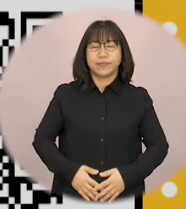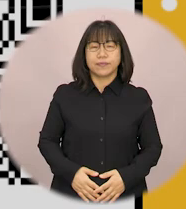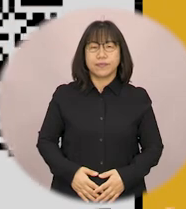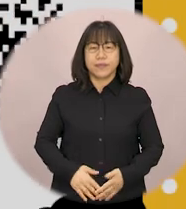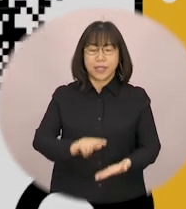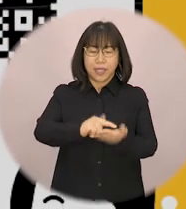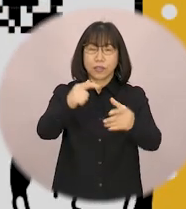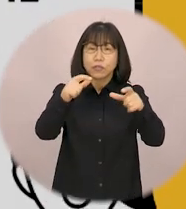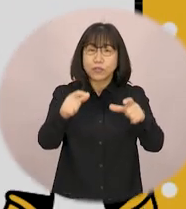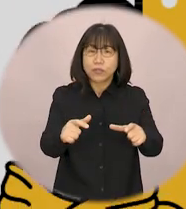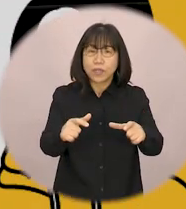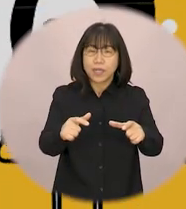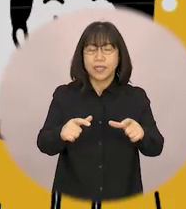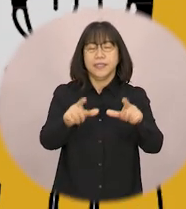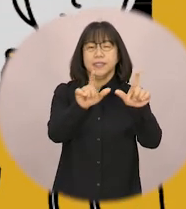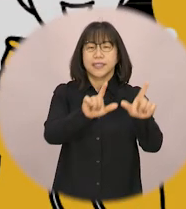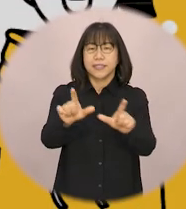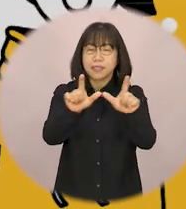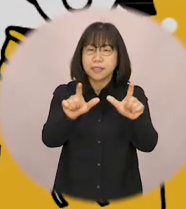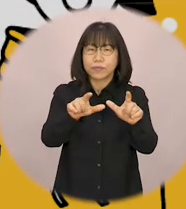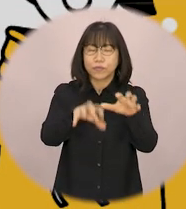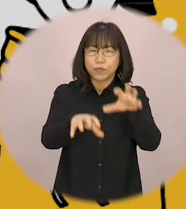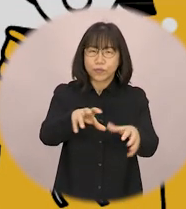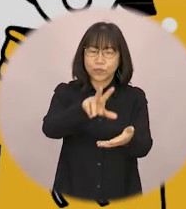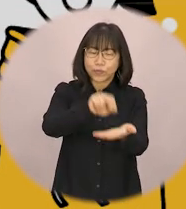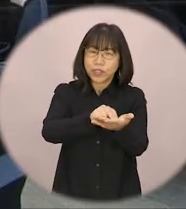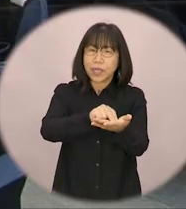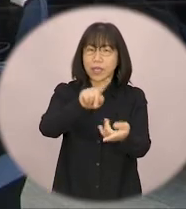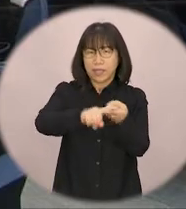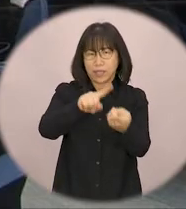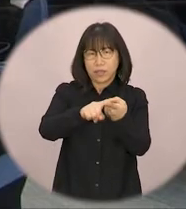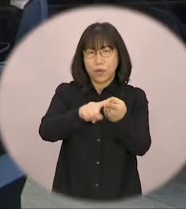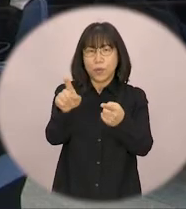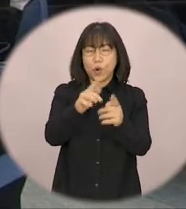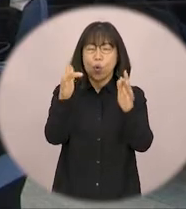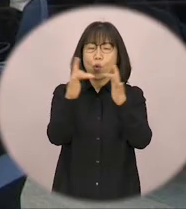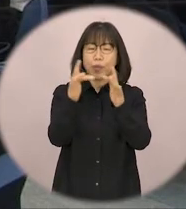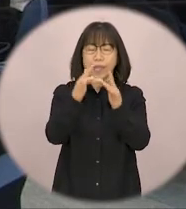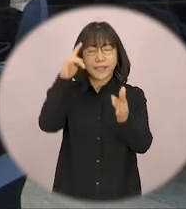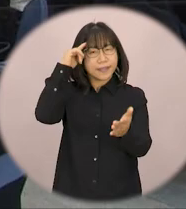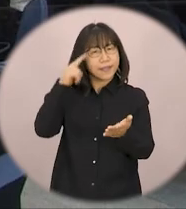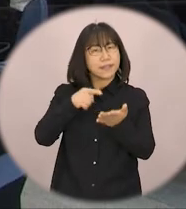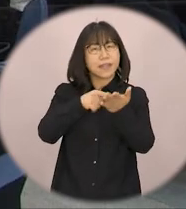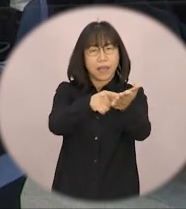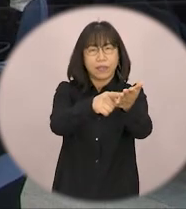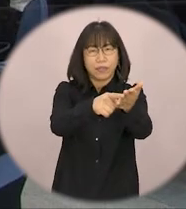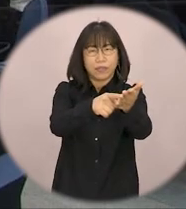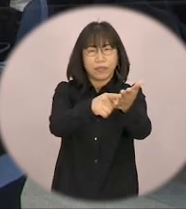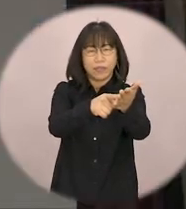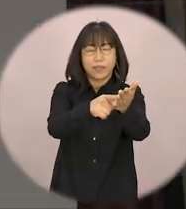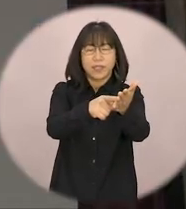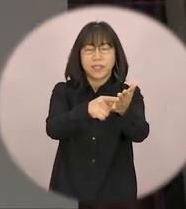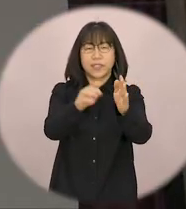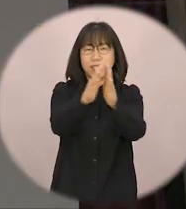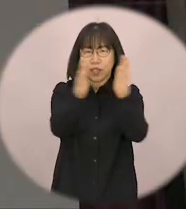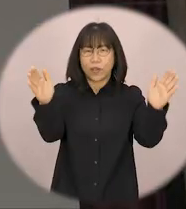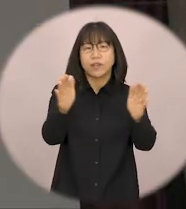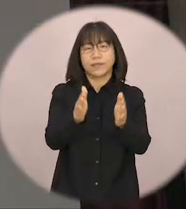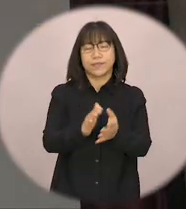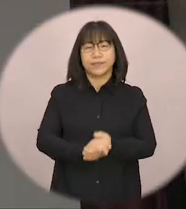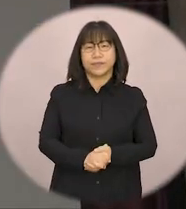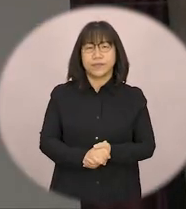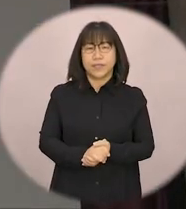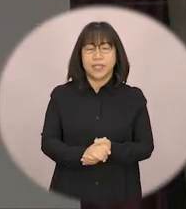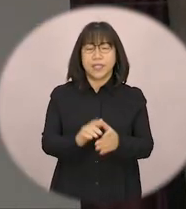강서구가 지역 문제 해결 방안을 주민이 직접 제안할 수 있도록 온라인 제안 코너를 마련했습니다 지역 문제 해결에